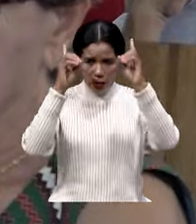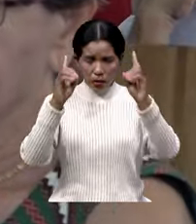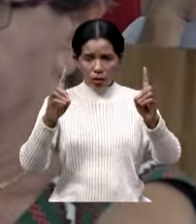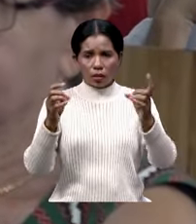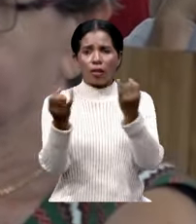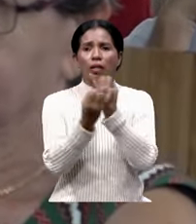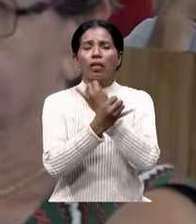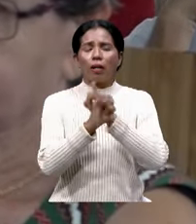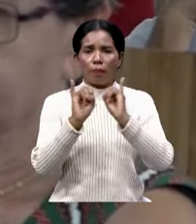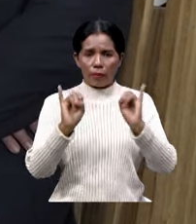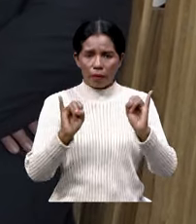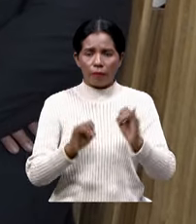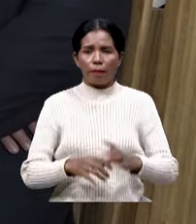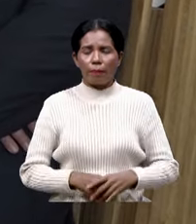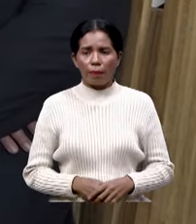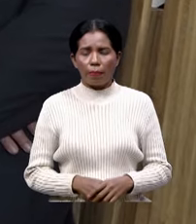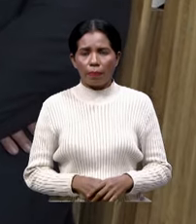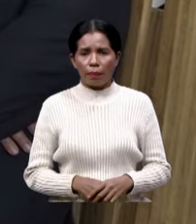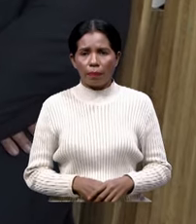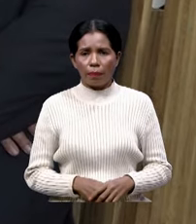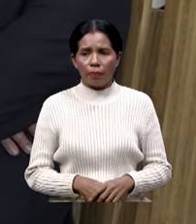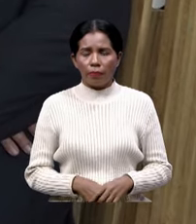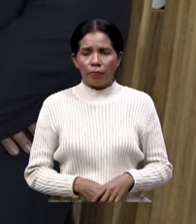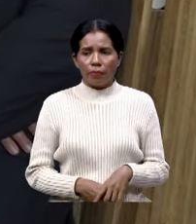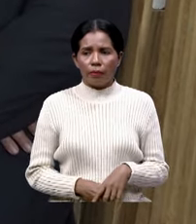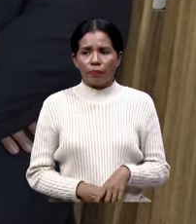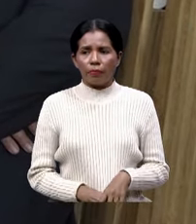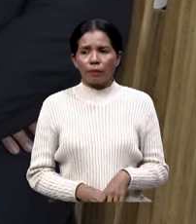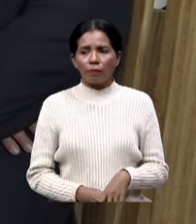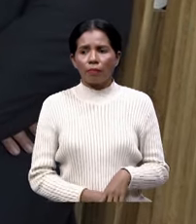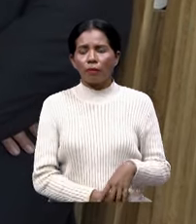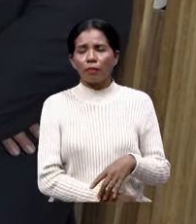ukun rasikan. Romaldo Neves, Zaime dos Santos, GMN.